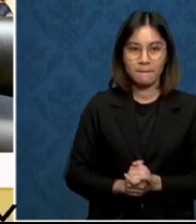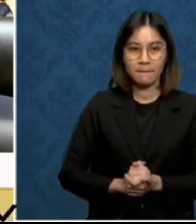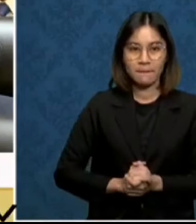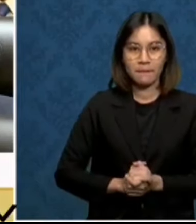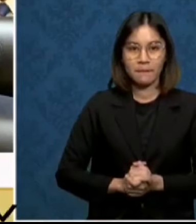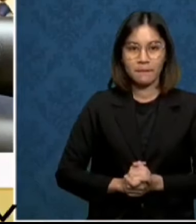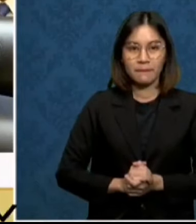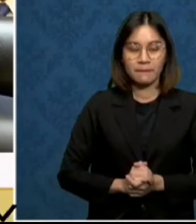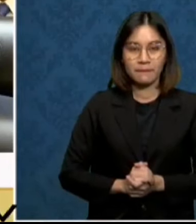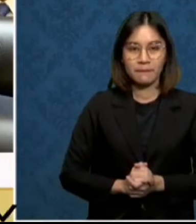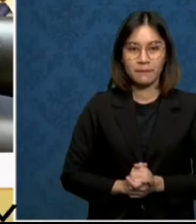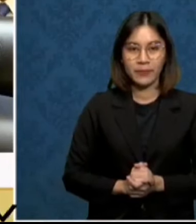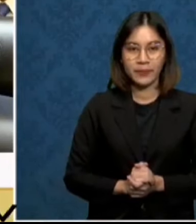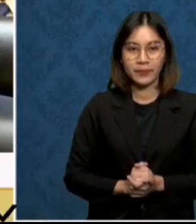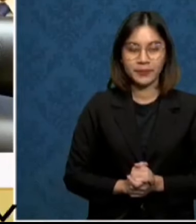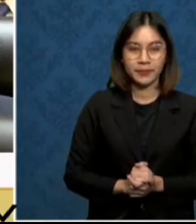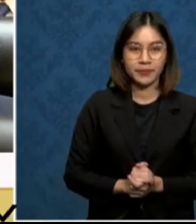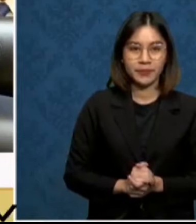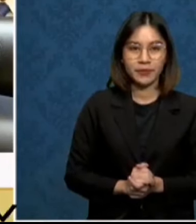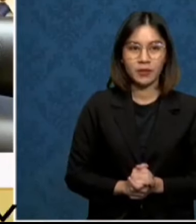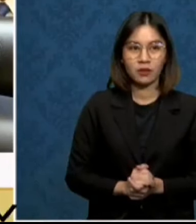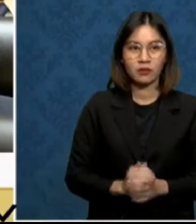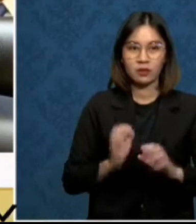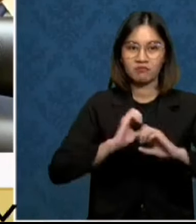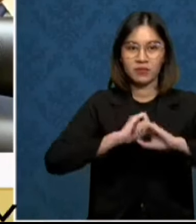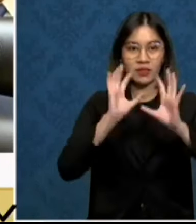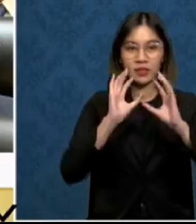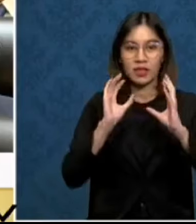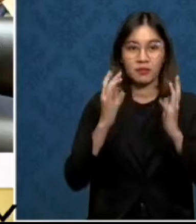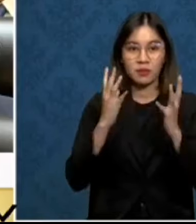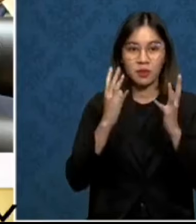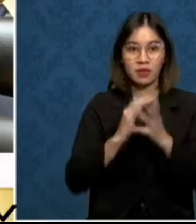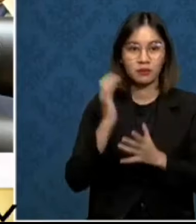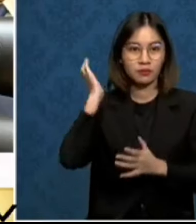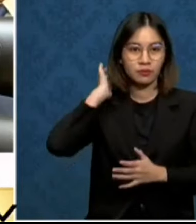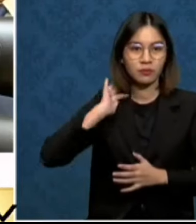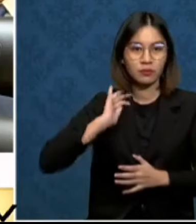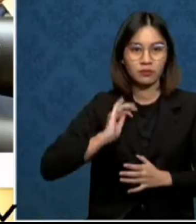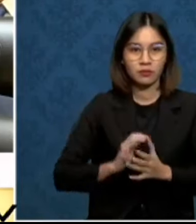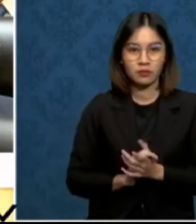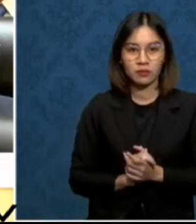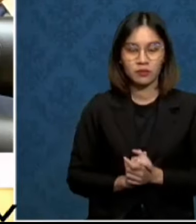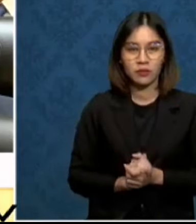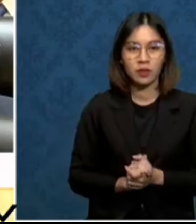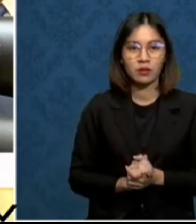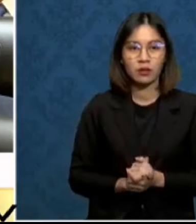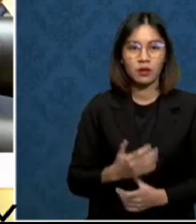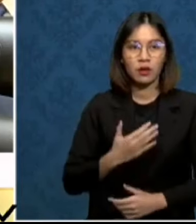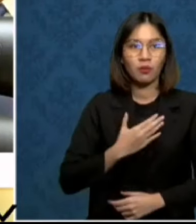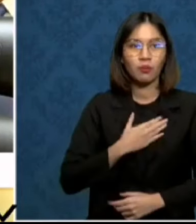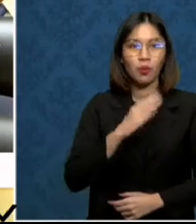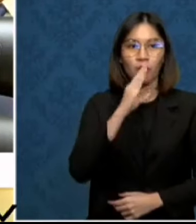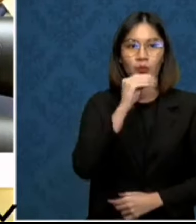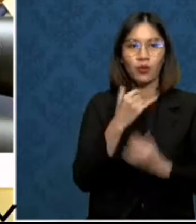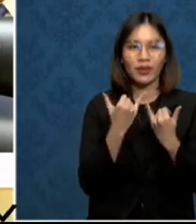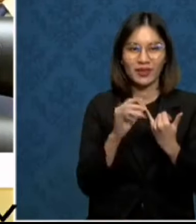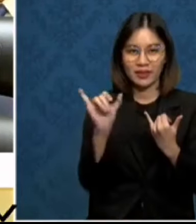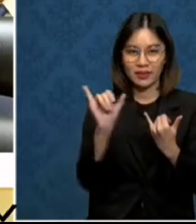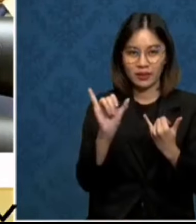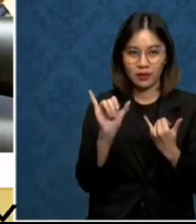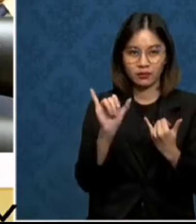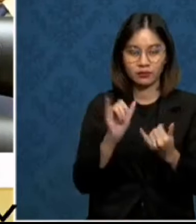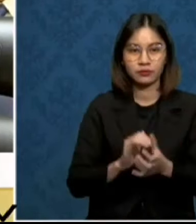ครับเรื่องความไม่โปร่งใสผมยังไม่ขอพูดวันนี้หรอก